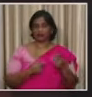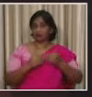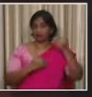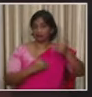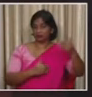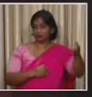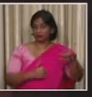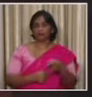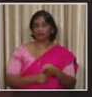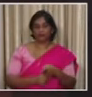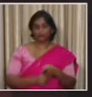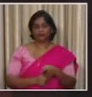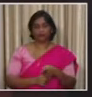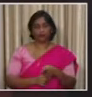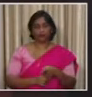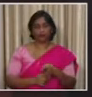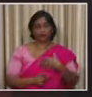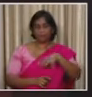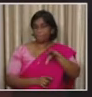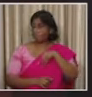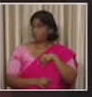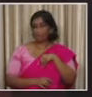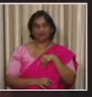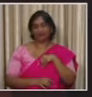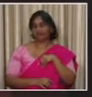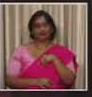ఇదిరియట యట వెన్నెత్ నా